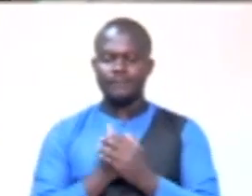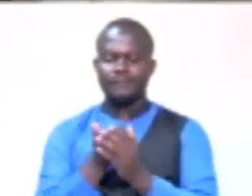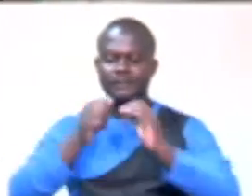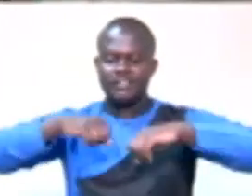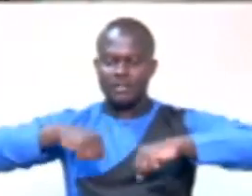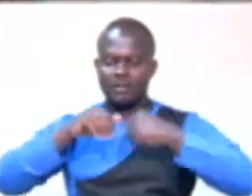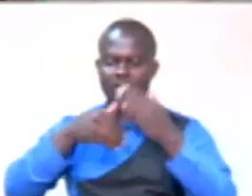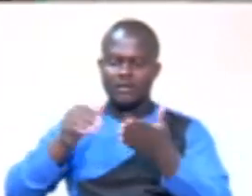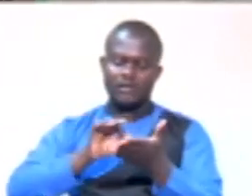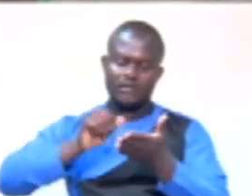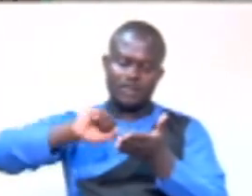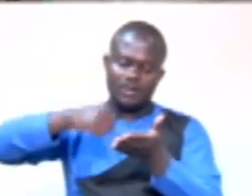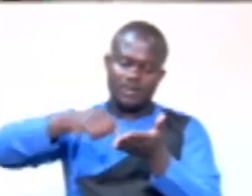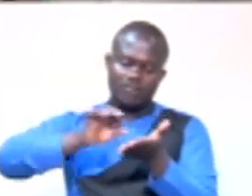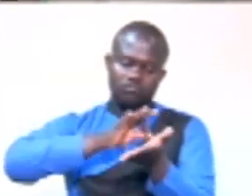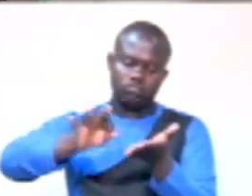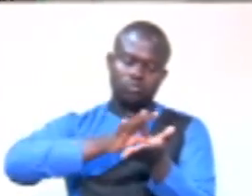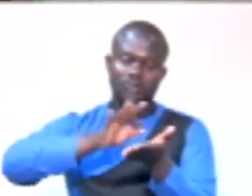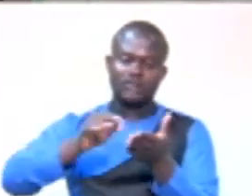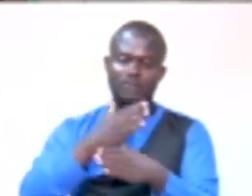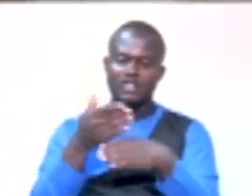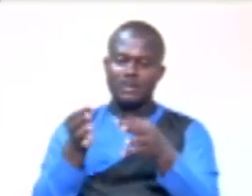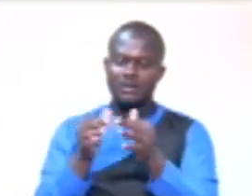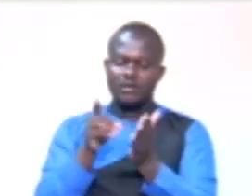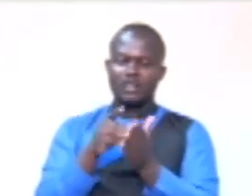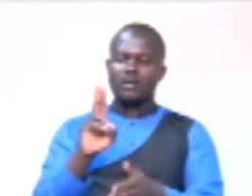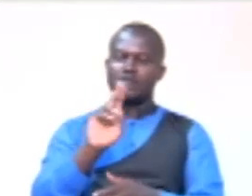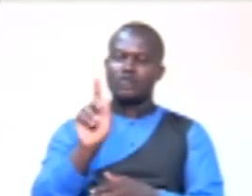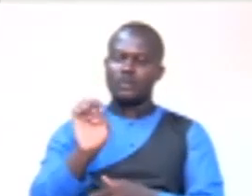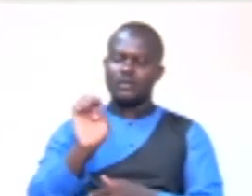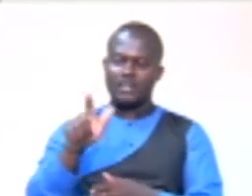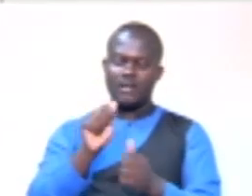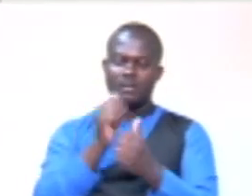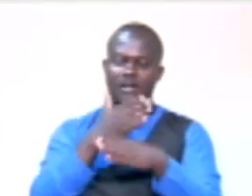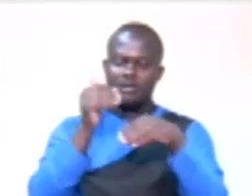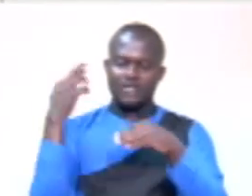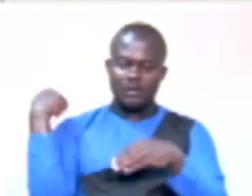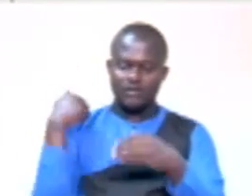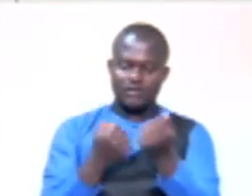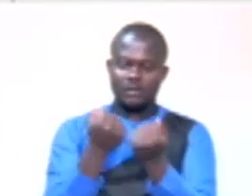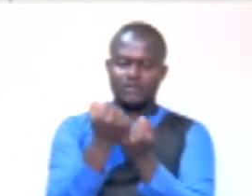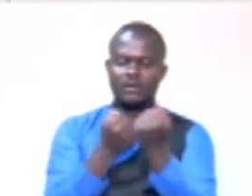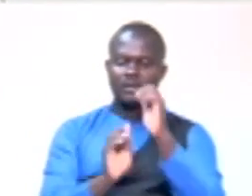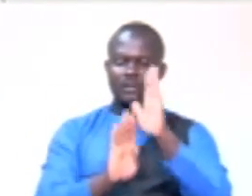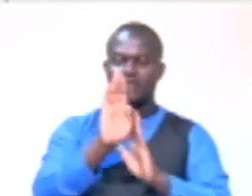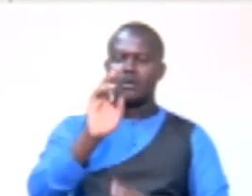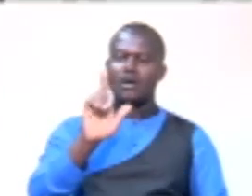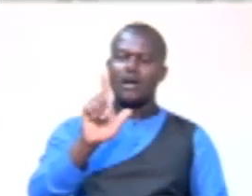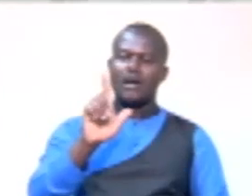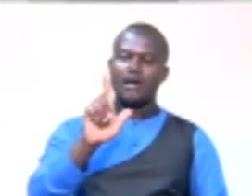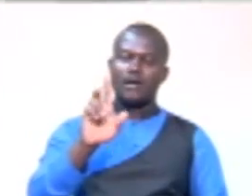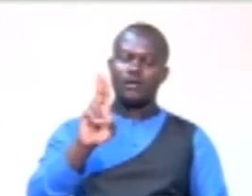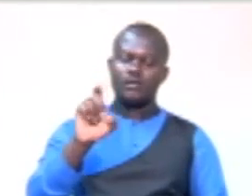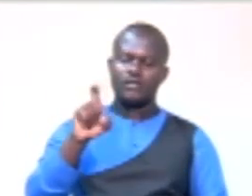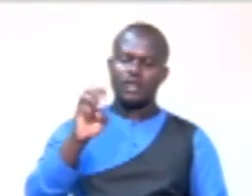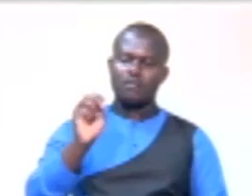Aya masezerano yashyizweho umukono na Minisitiri w'Imari n'Igenamigambi Dr. Uzendagije Imana na Minisitiri ushinzwe ubutwererane n'iterambere wa Luxembourg Franz